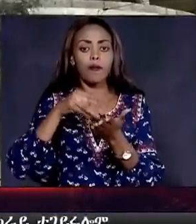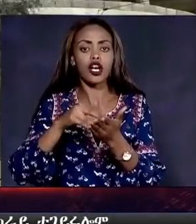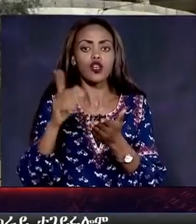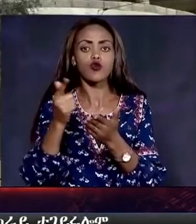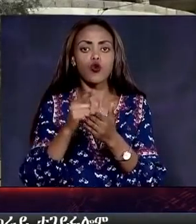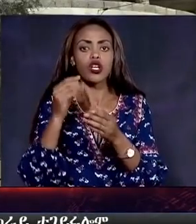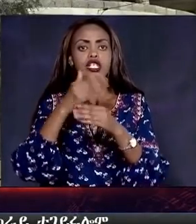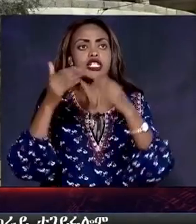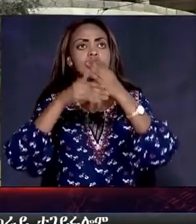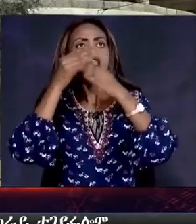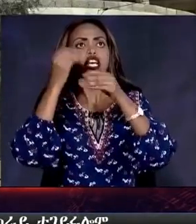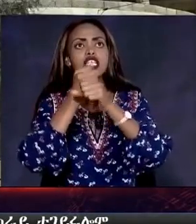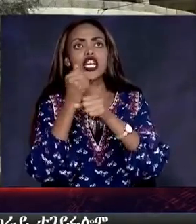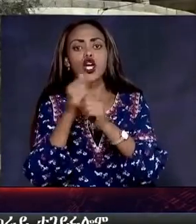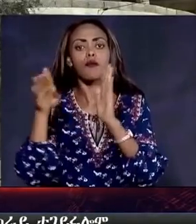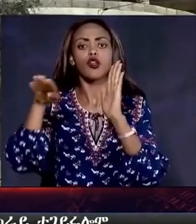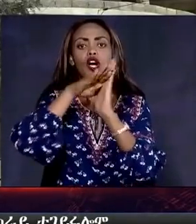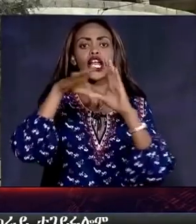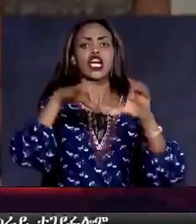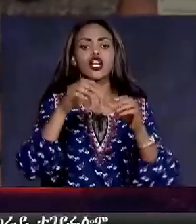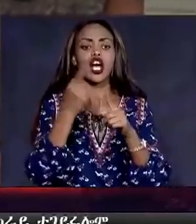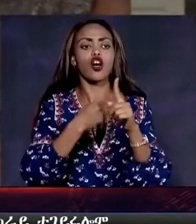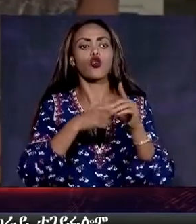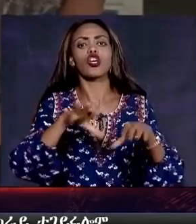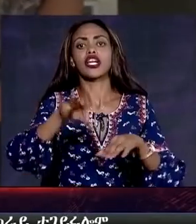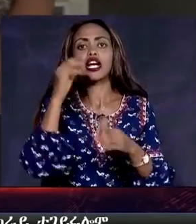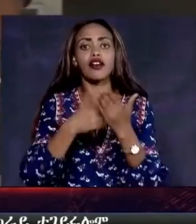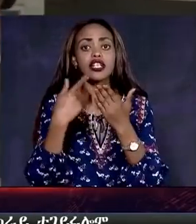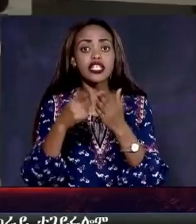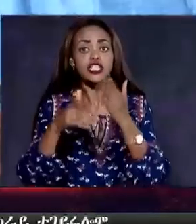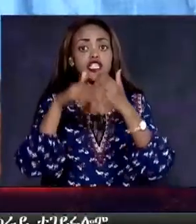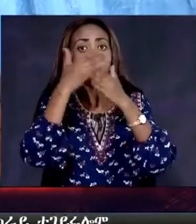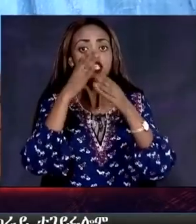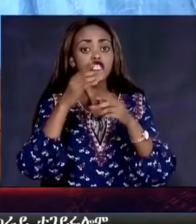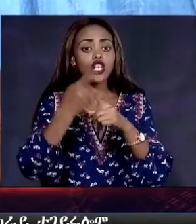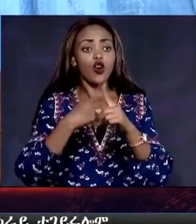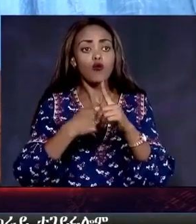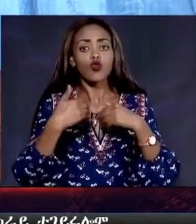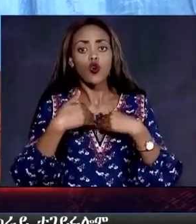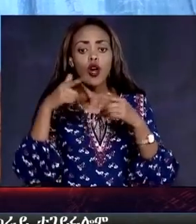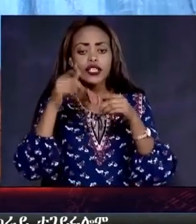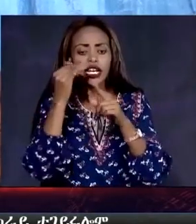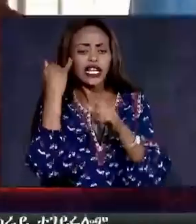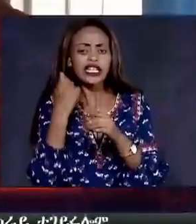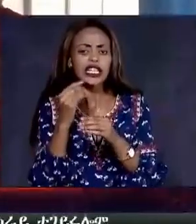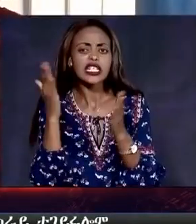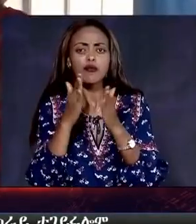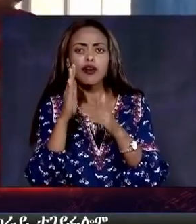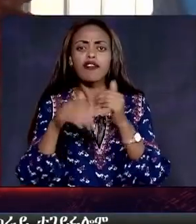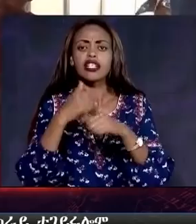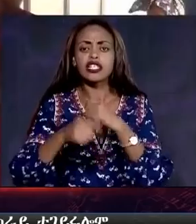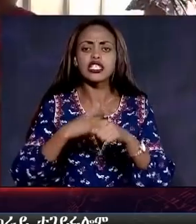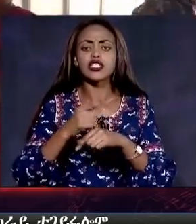منبر هنصا صريحن بتوكالي انجيرن اكاريون يركبا اتوم بناين هنصا تخاريم زركبو تخاريتي اب زقطان غزا نغزا كراي